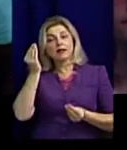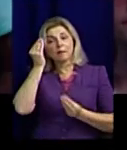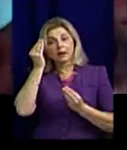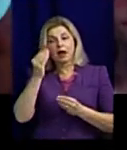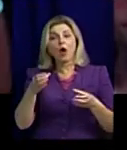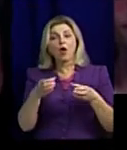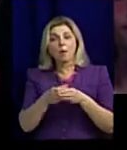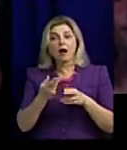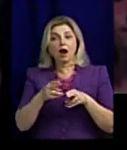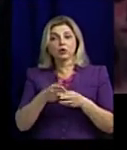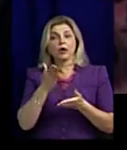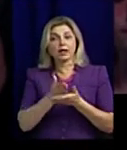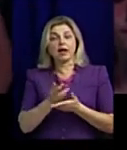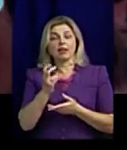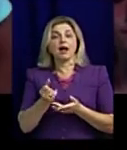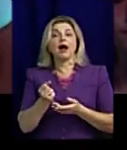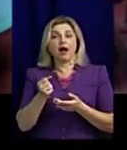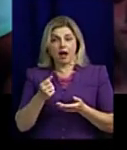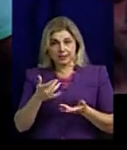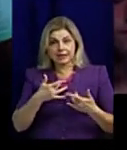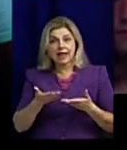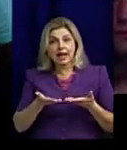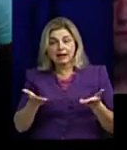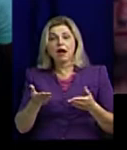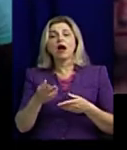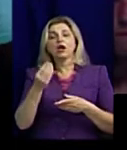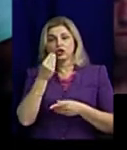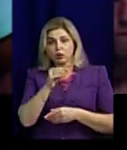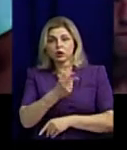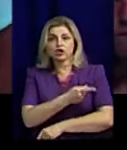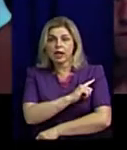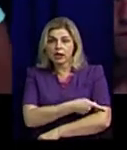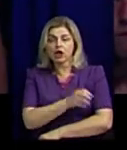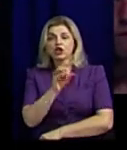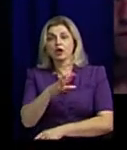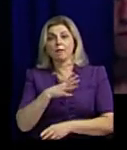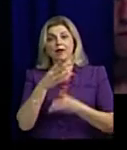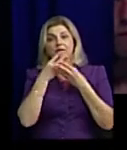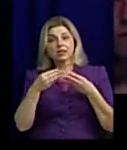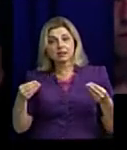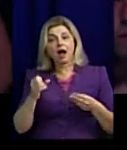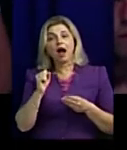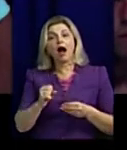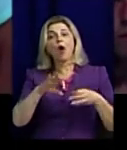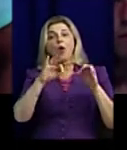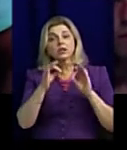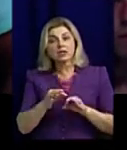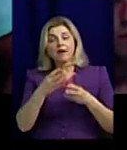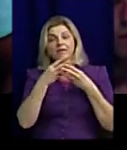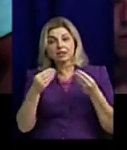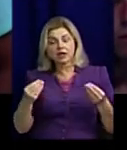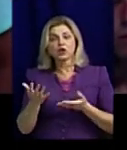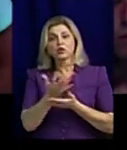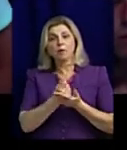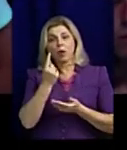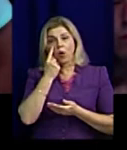зараз знаходиться на сцені, вона сильніша, ніж та, що була навесні. А навесні, у весінній період, ми набрали очок,